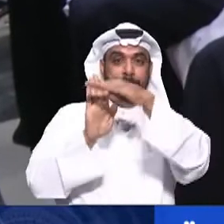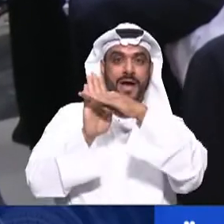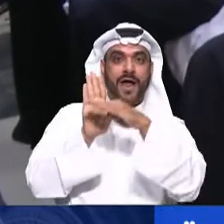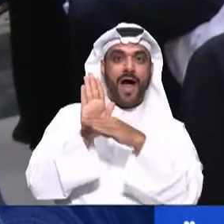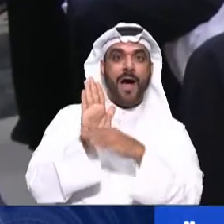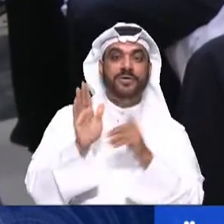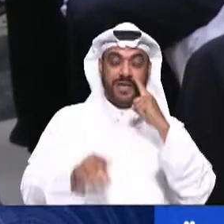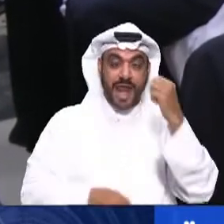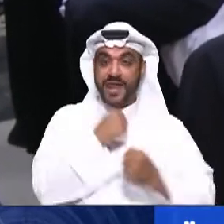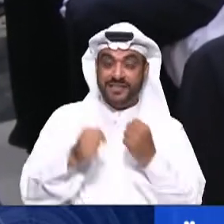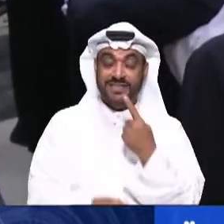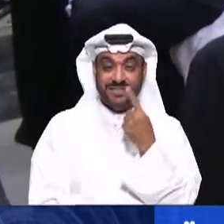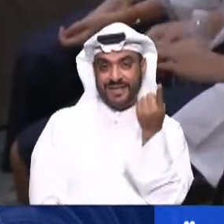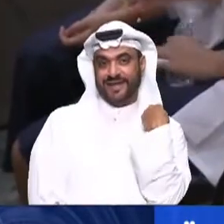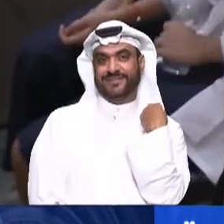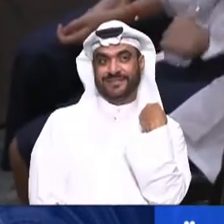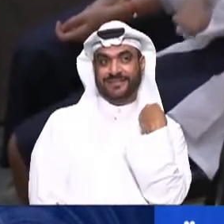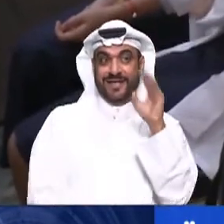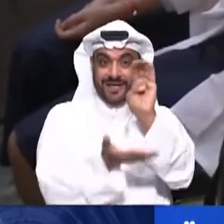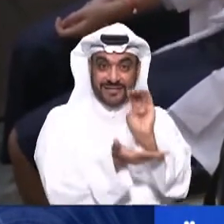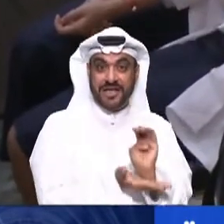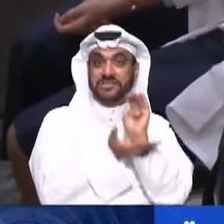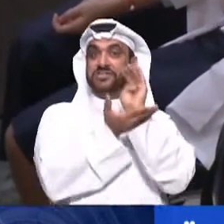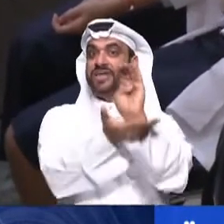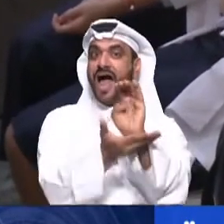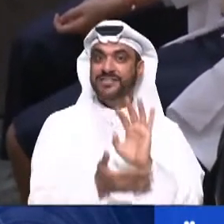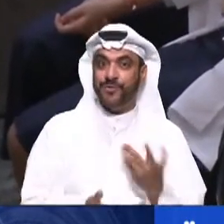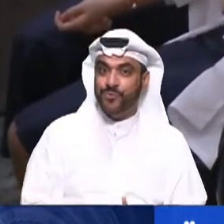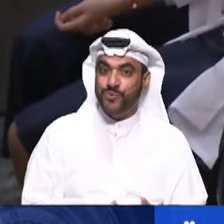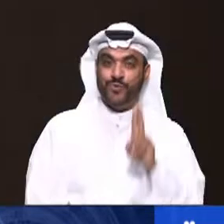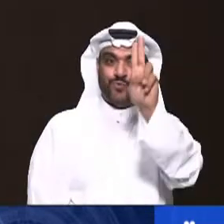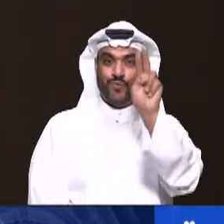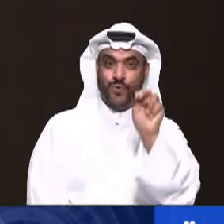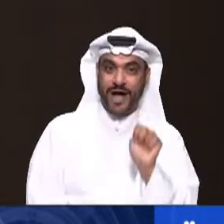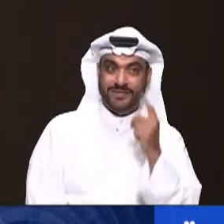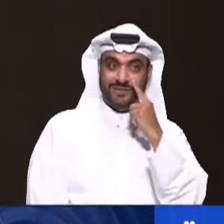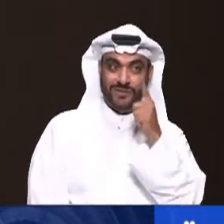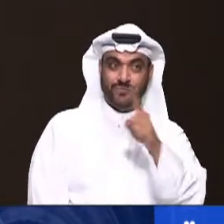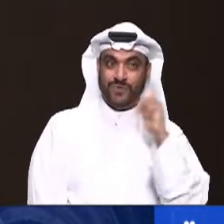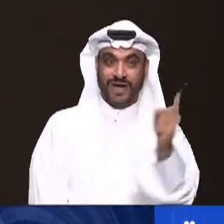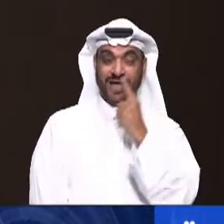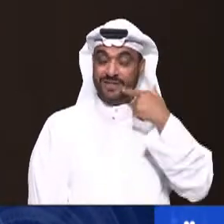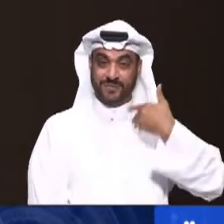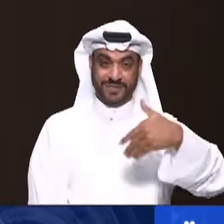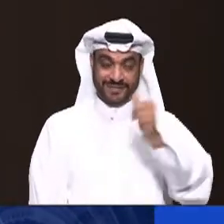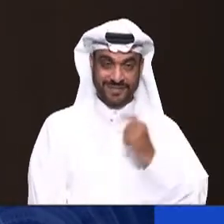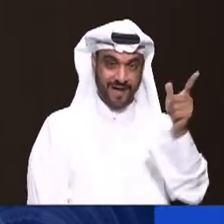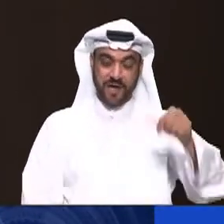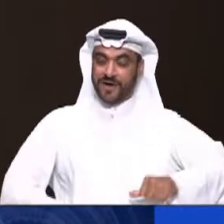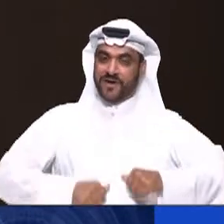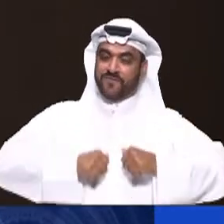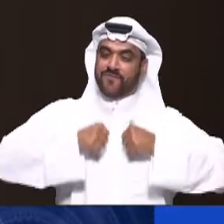العام الدراسي الماضي، استحقت جائزة اليونسكو الوطنية للاستدامة. كلنا نفتخر صراحة أن